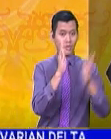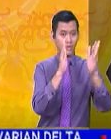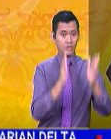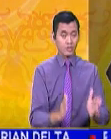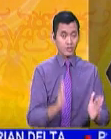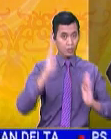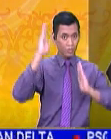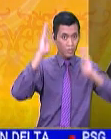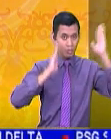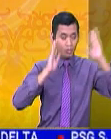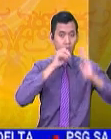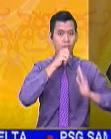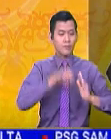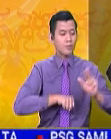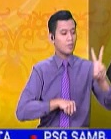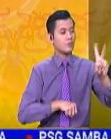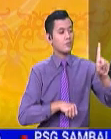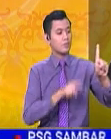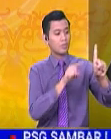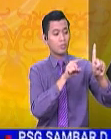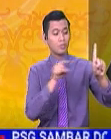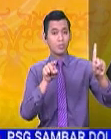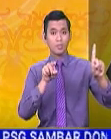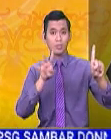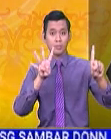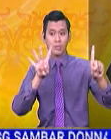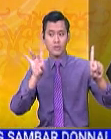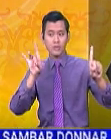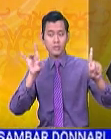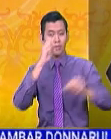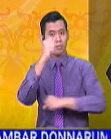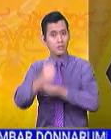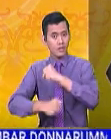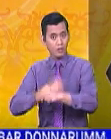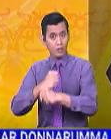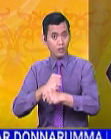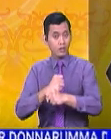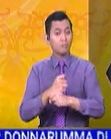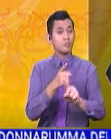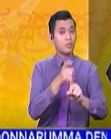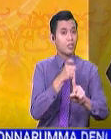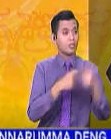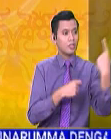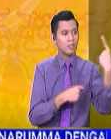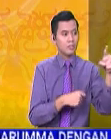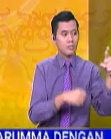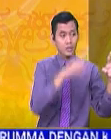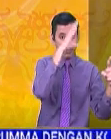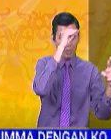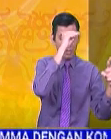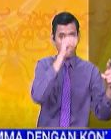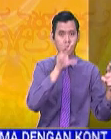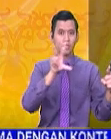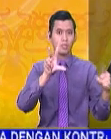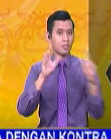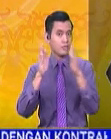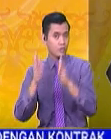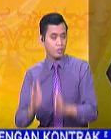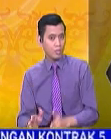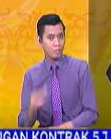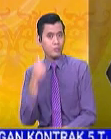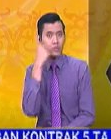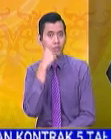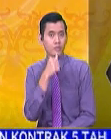seumur lingkungan 21 hingga 48 tahun terdiri dari pada 11 lelaki dan tiga perempuan berjaya ditangkap